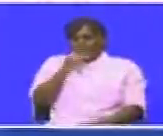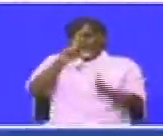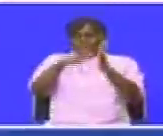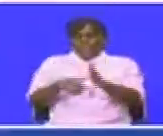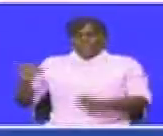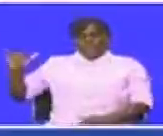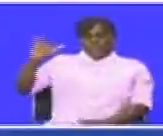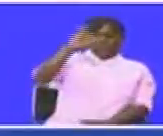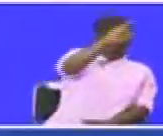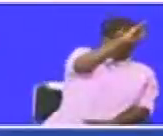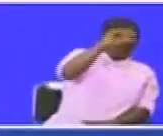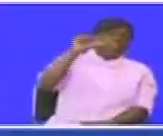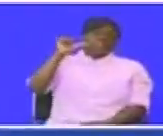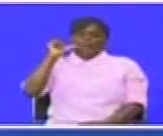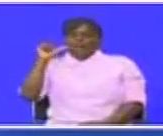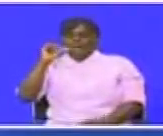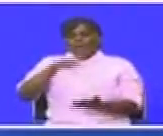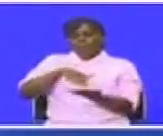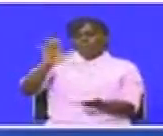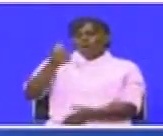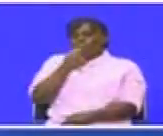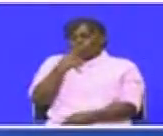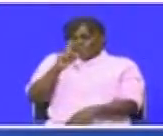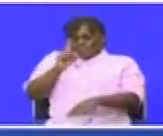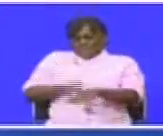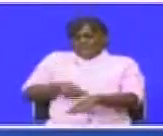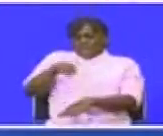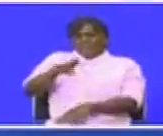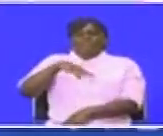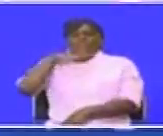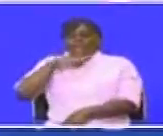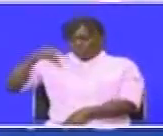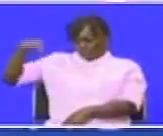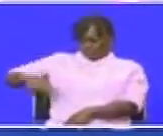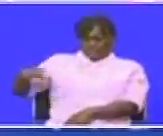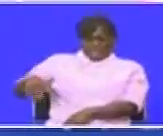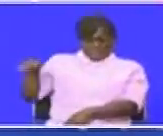kisha kuelekea mjini London, Uingereza kwa matibabu alikoaga dunia hii leo.